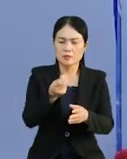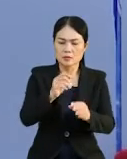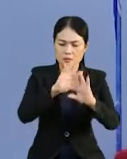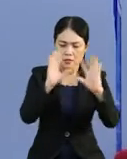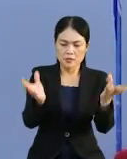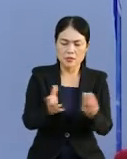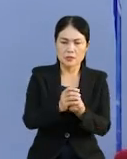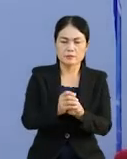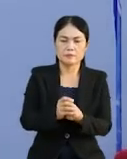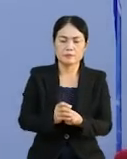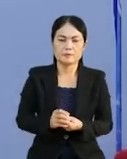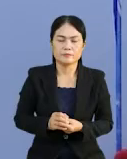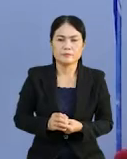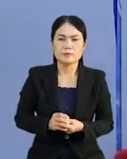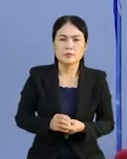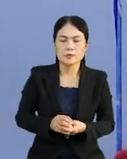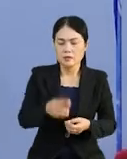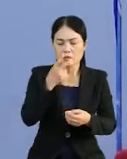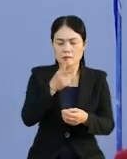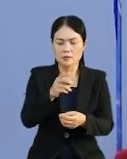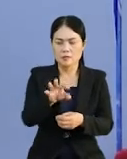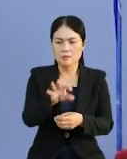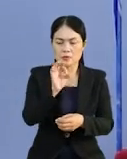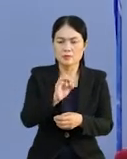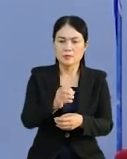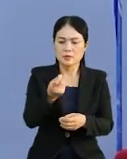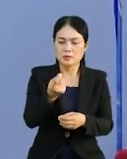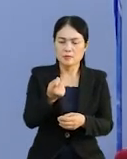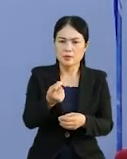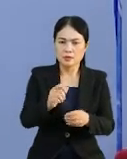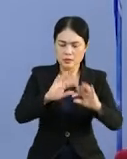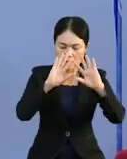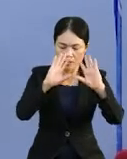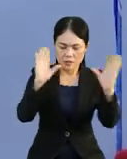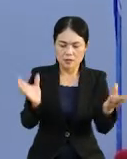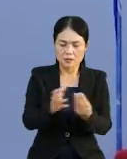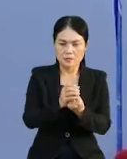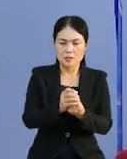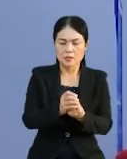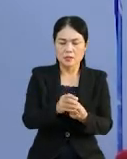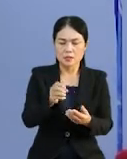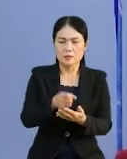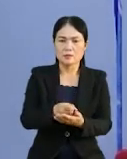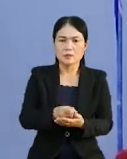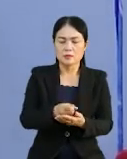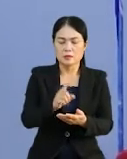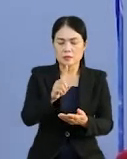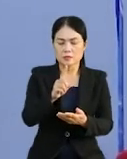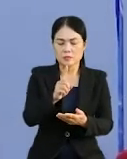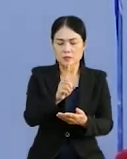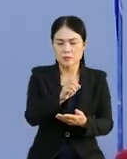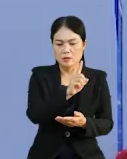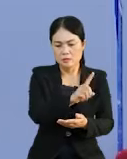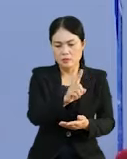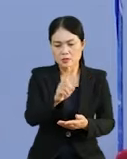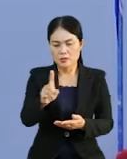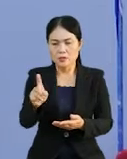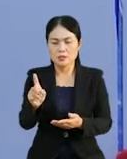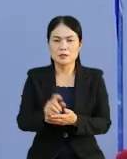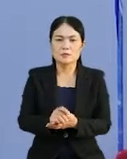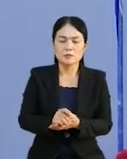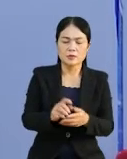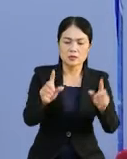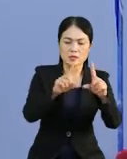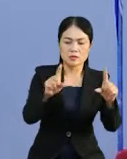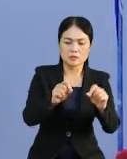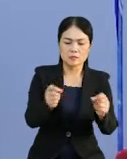rộp hài chà chắc đầm bày rộp đầm lấy prạ xạ rộp cứ con trâu dược đầm lấy prạ mùi sinh lật ní một bệnh